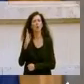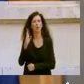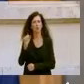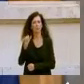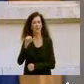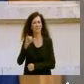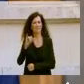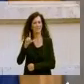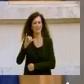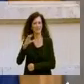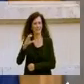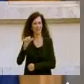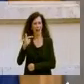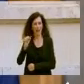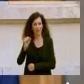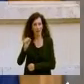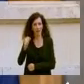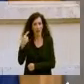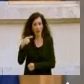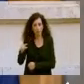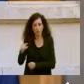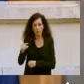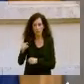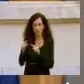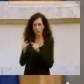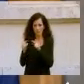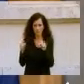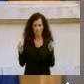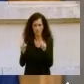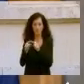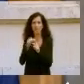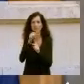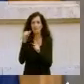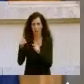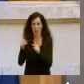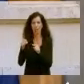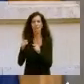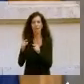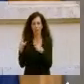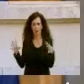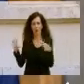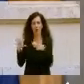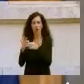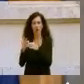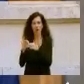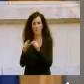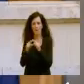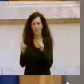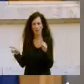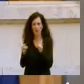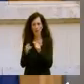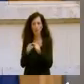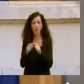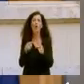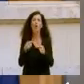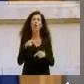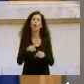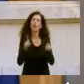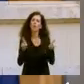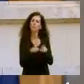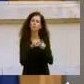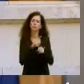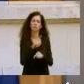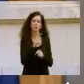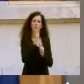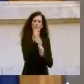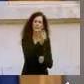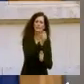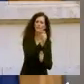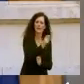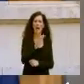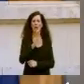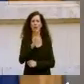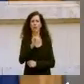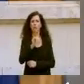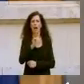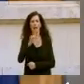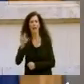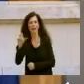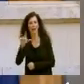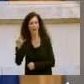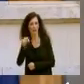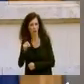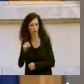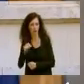priva di reale collegamento ho parlato di un binario unico che in questo momento c'è da pescare a bari e lecce ho parlato